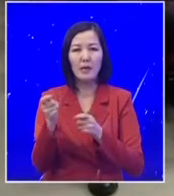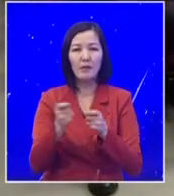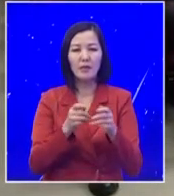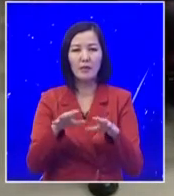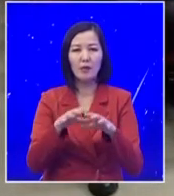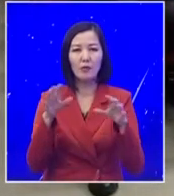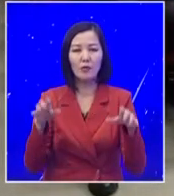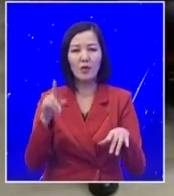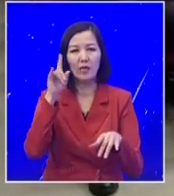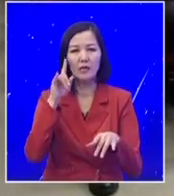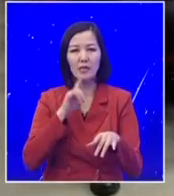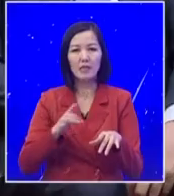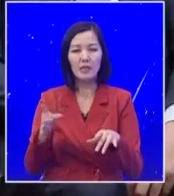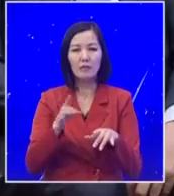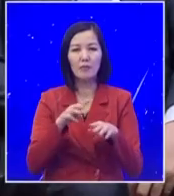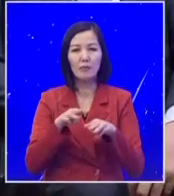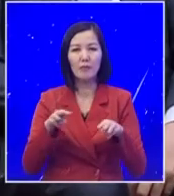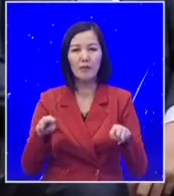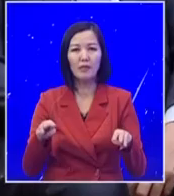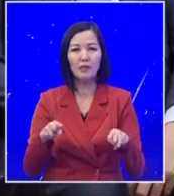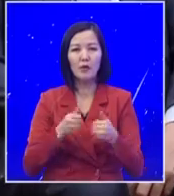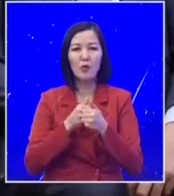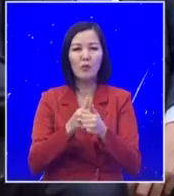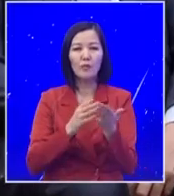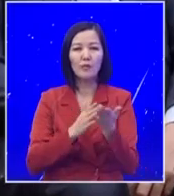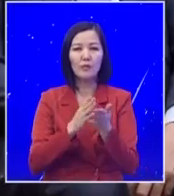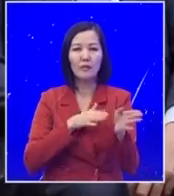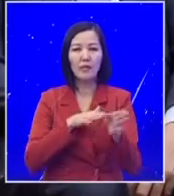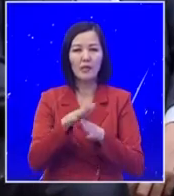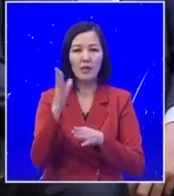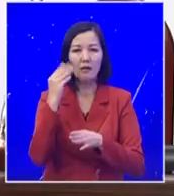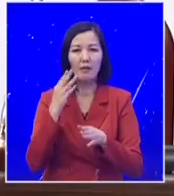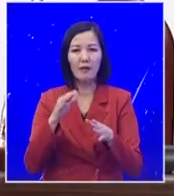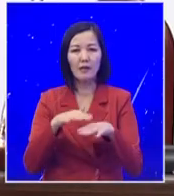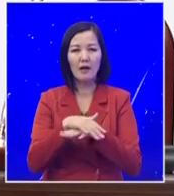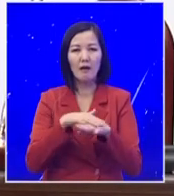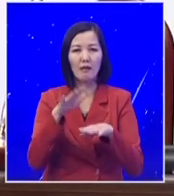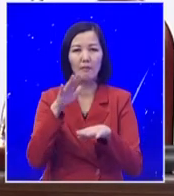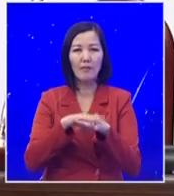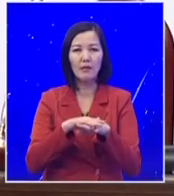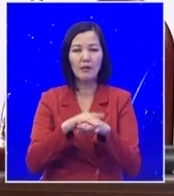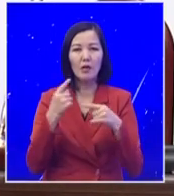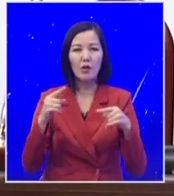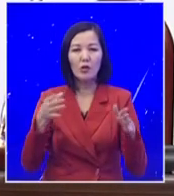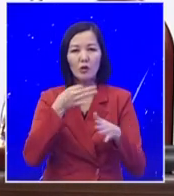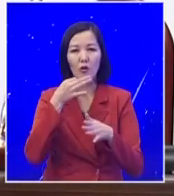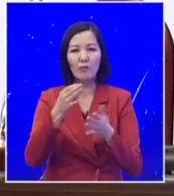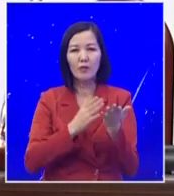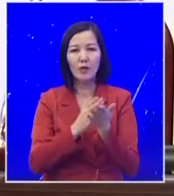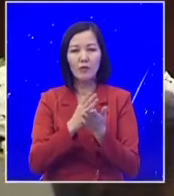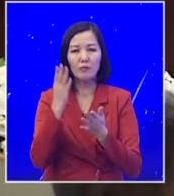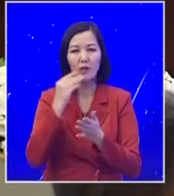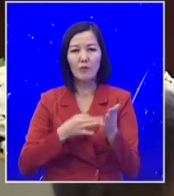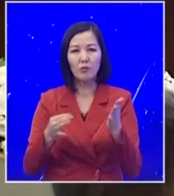төрағасы, Қазақстан Республикасы премьер-министрінің орынбасары қызметтерін атқарды. Алматыдағы Халық банкі акционерлік қоғамында түрлі жауапты